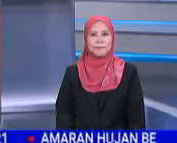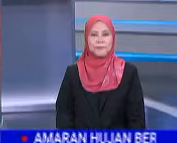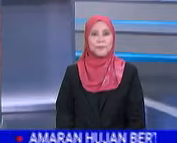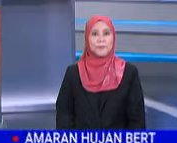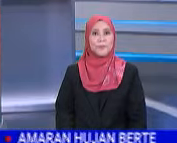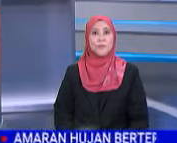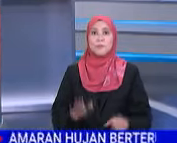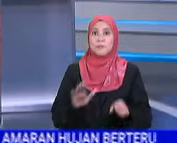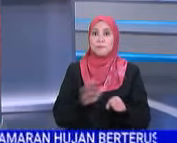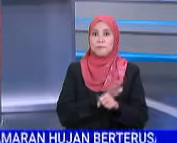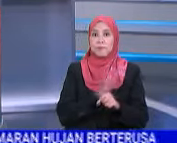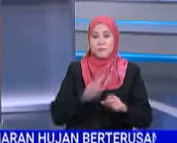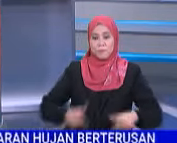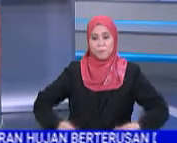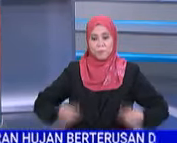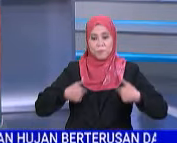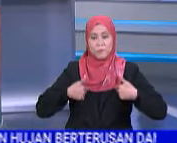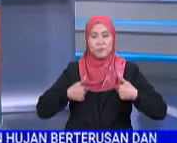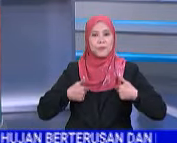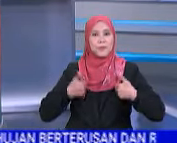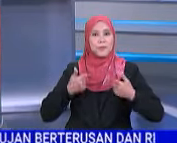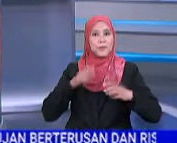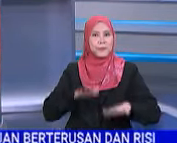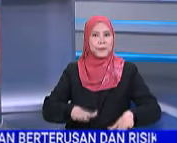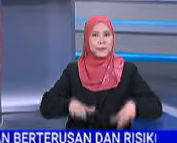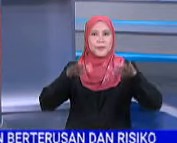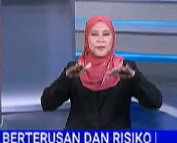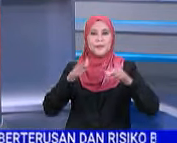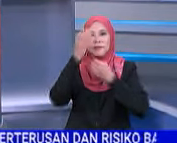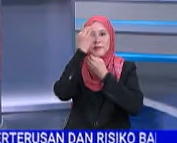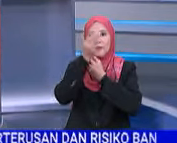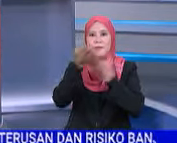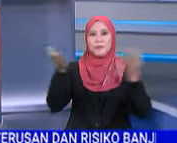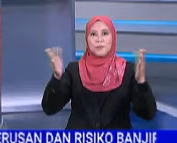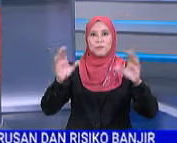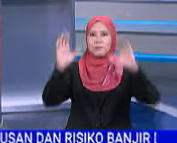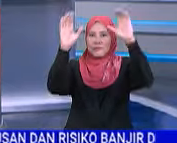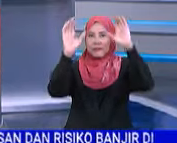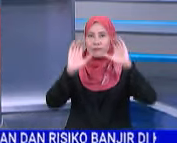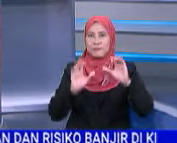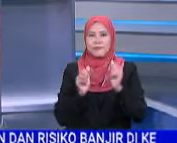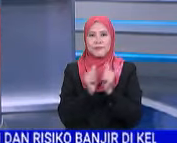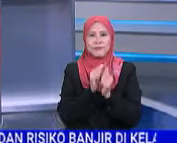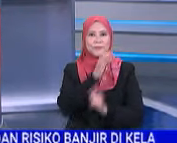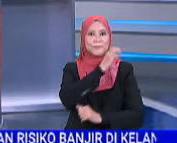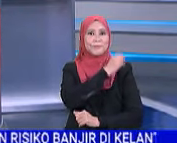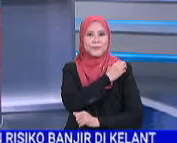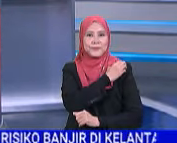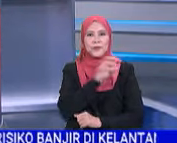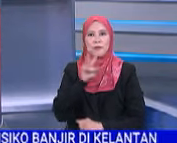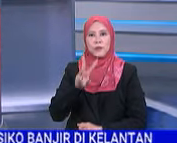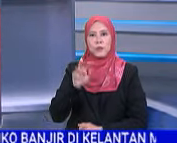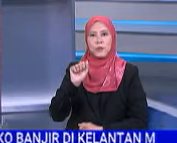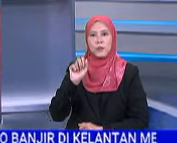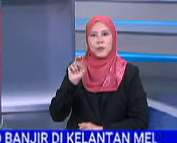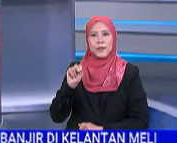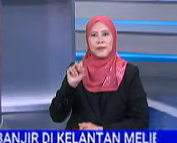Dan bagi melengkapkan liputan banjir, kita dapatkan info cuaca semasa dalam negara bersama pegawainya, Wan Yahya.